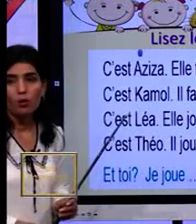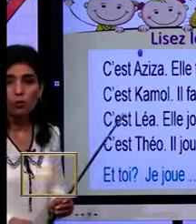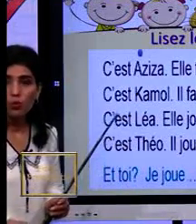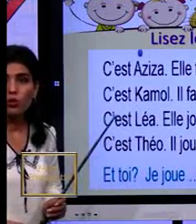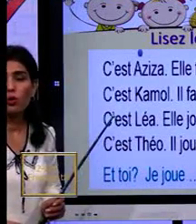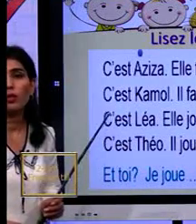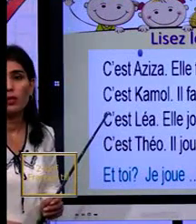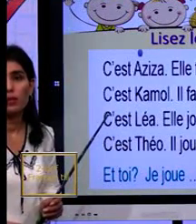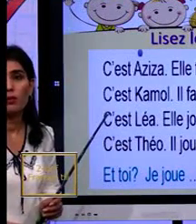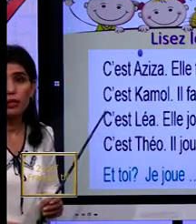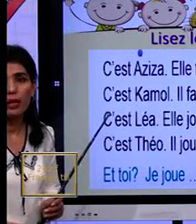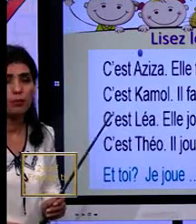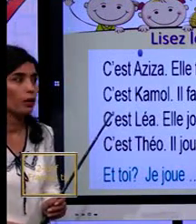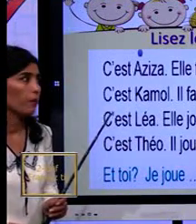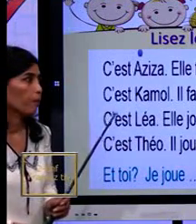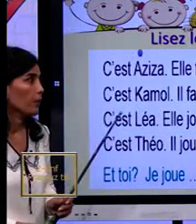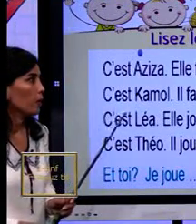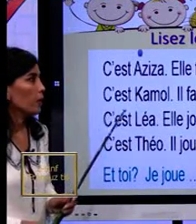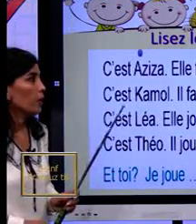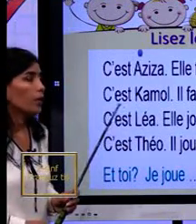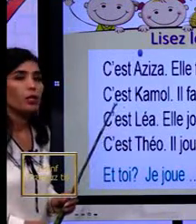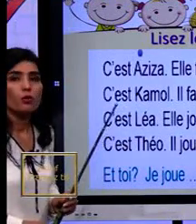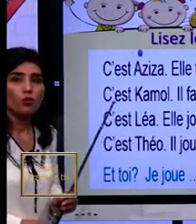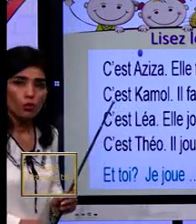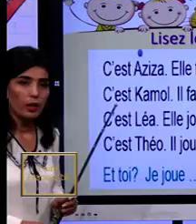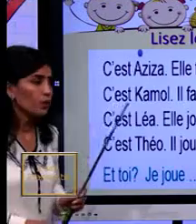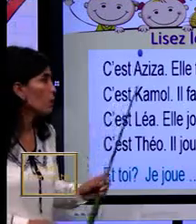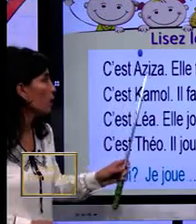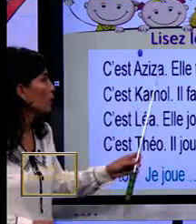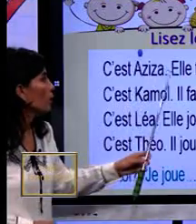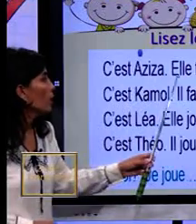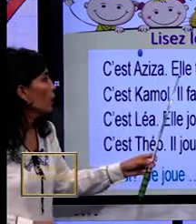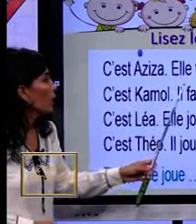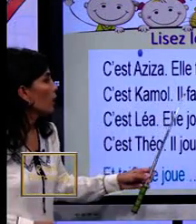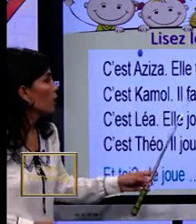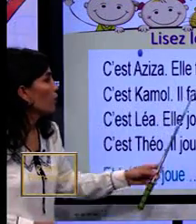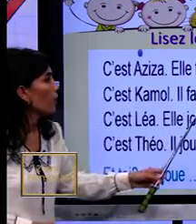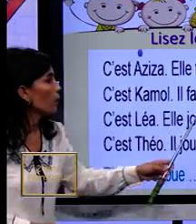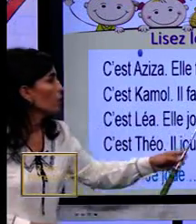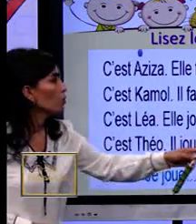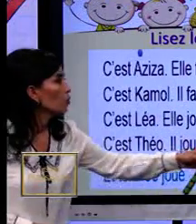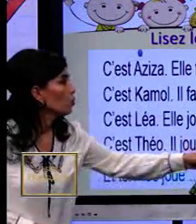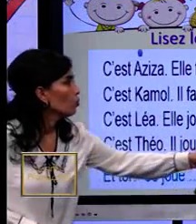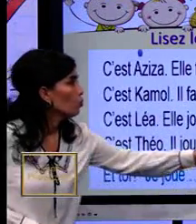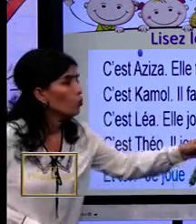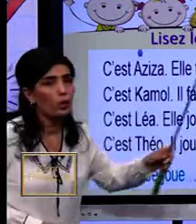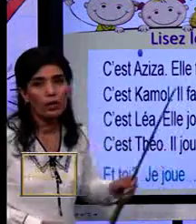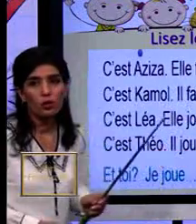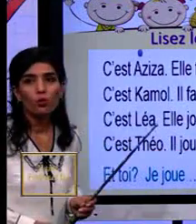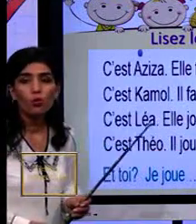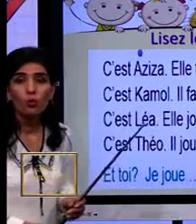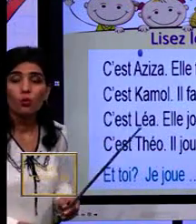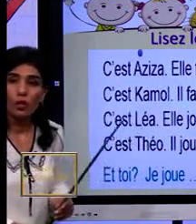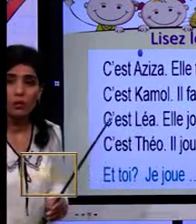table. U stol tennisini o'ynayapti. Lekin shug'ullanish bo'lsa, il fait du